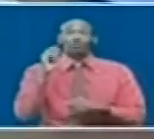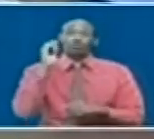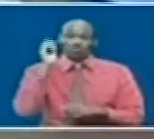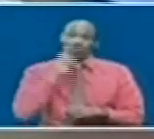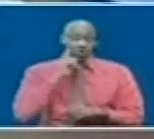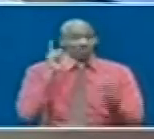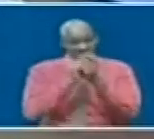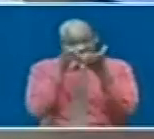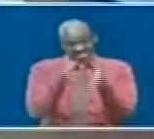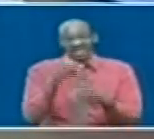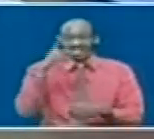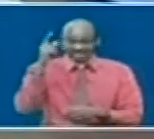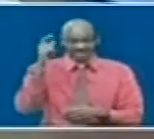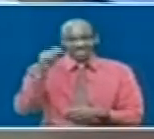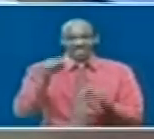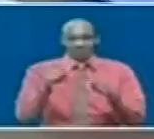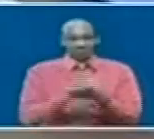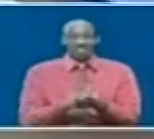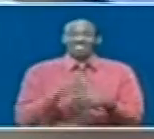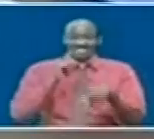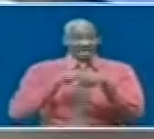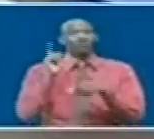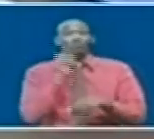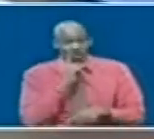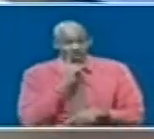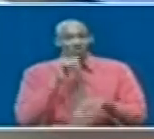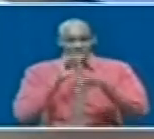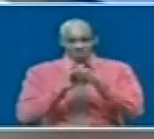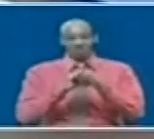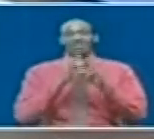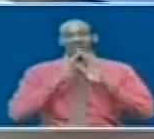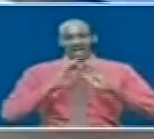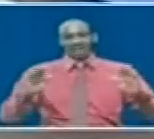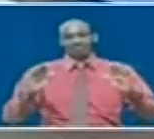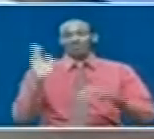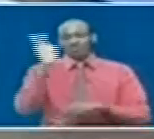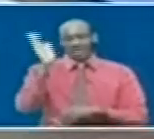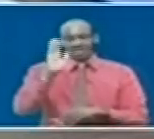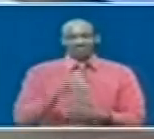tena papa hapa kwenye taarifa za KTN leo. Hadi wakati huo, basi uwe na usiku mtulivu. Kwaheri.